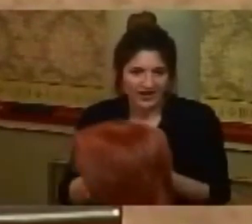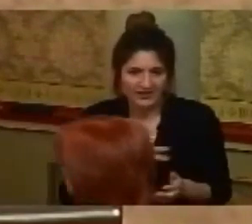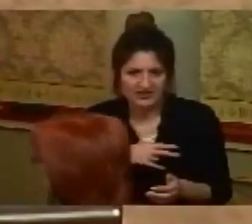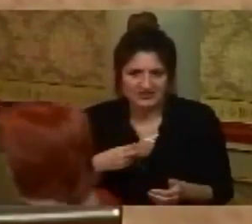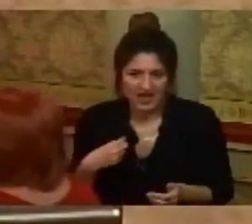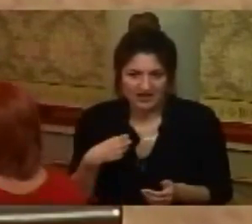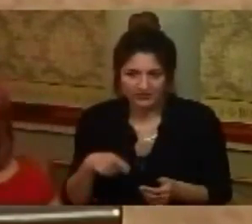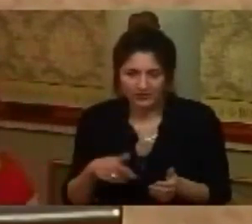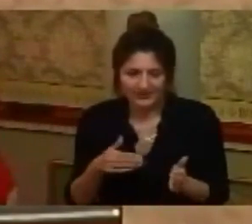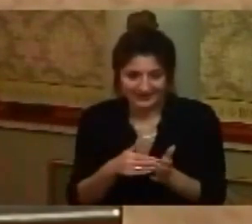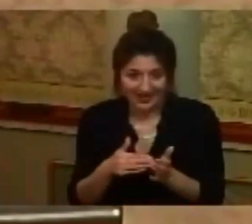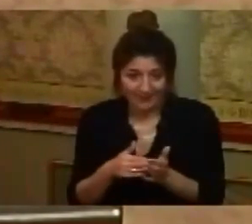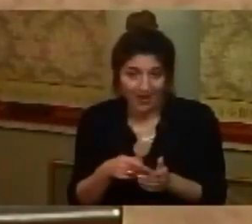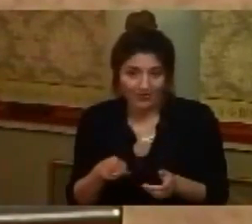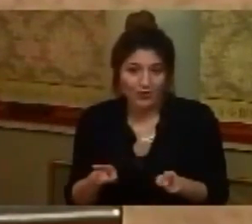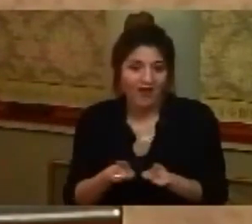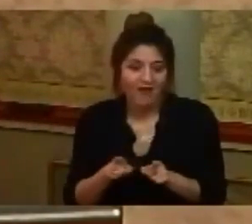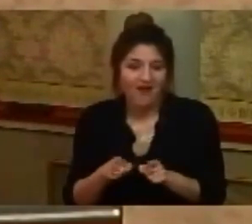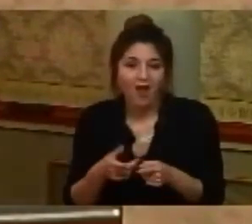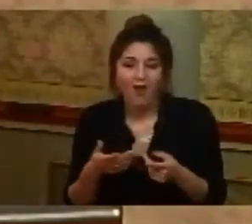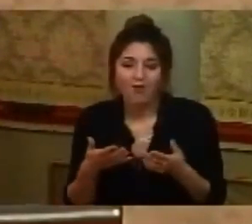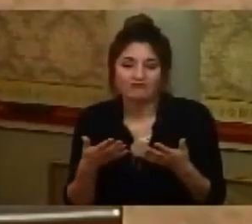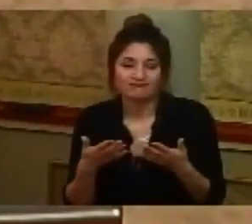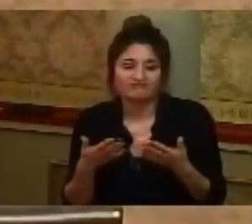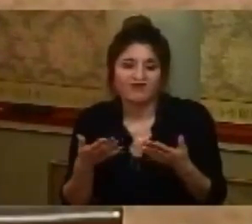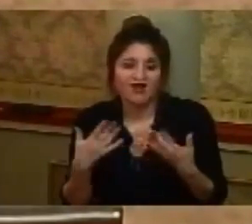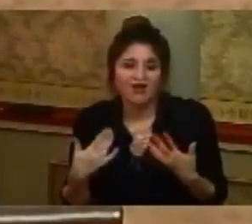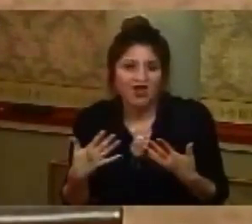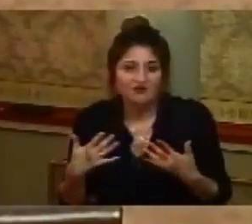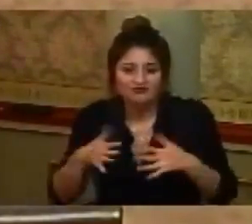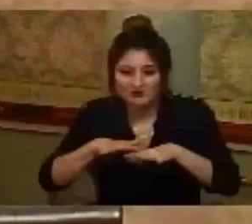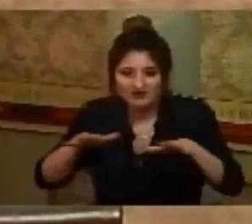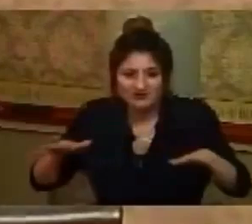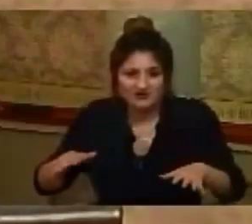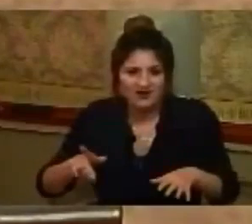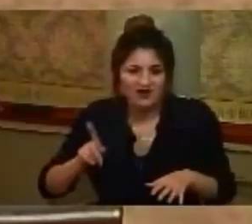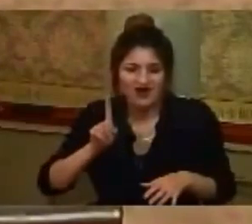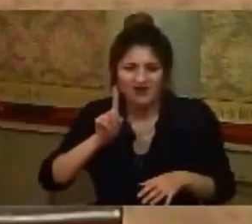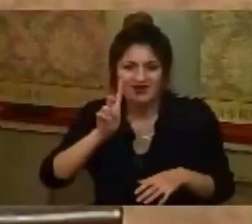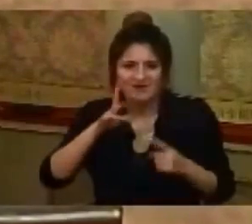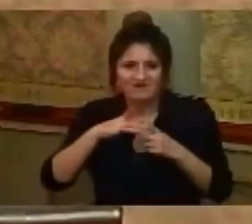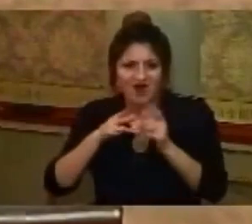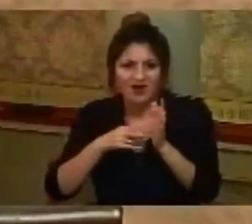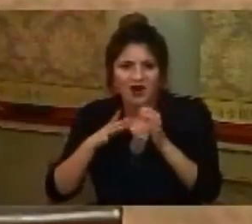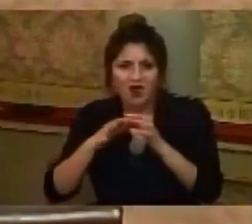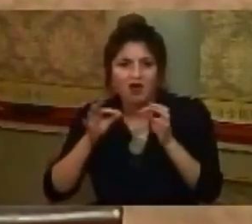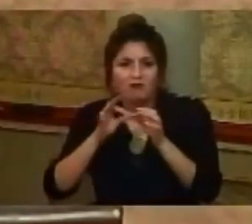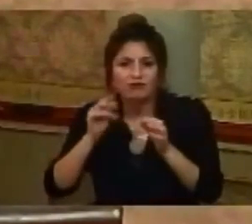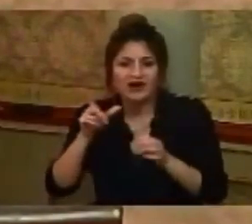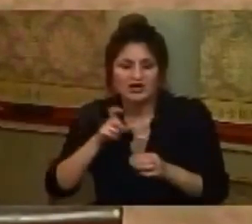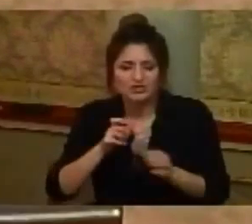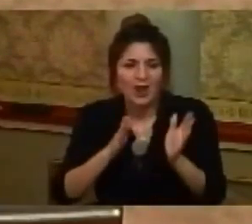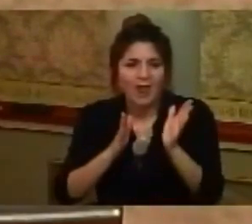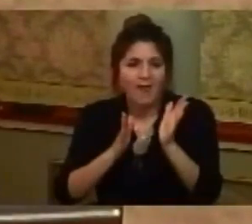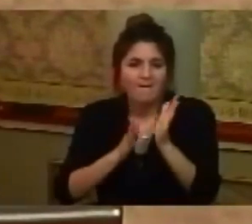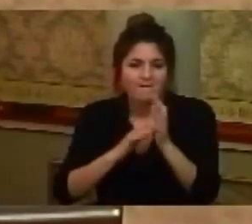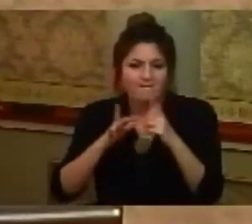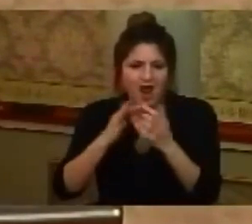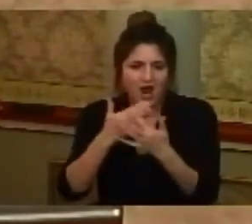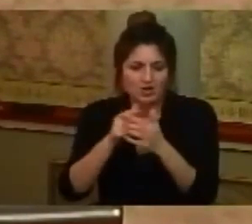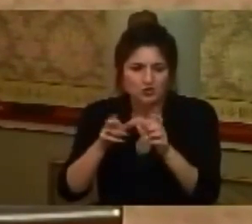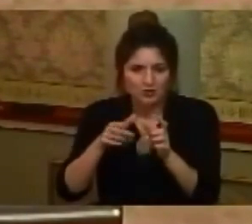predviđene, koje bi rasteretile promet. Jedna od njih je ona Ivane Brlić-Mažuranić, što je trebala spojiti Malešnicu